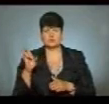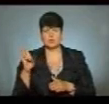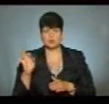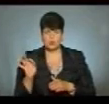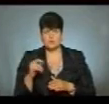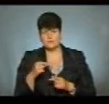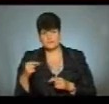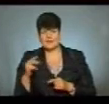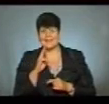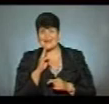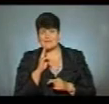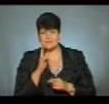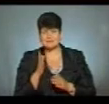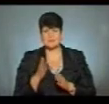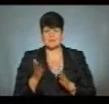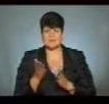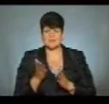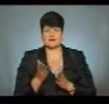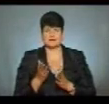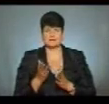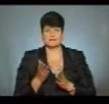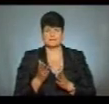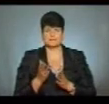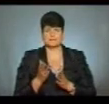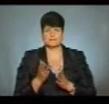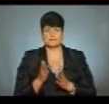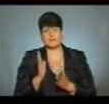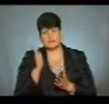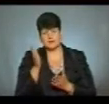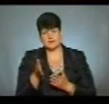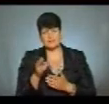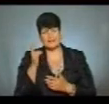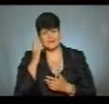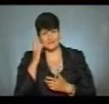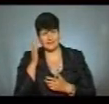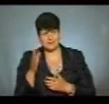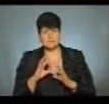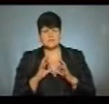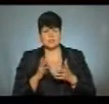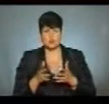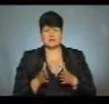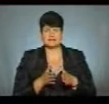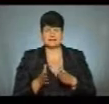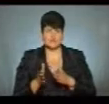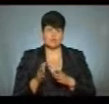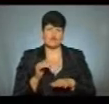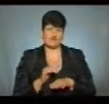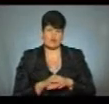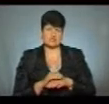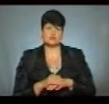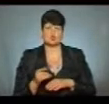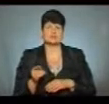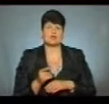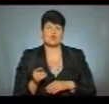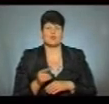яка виходить на Київ-Чоп, на міжнародну трасу, якою фактично